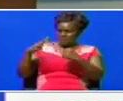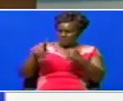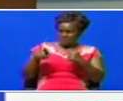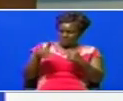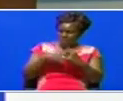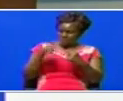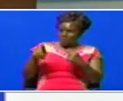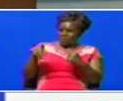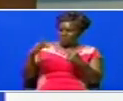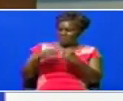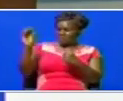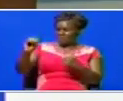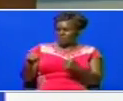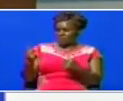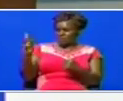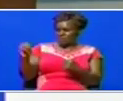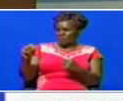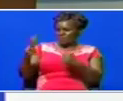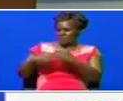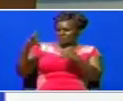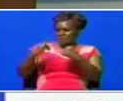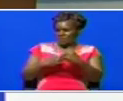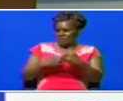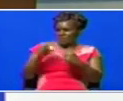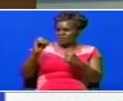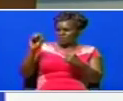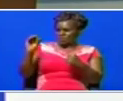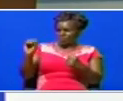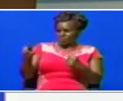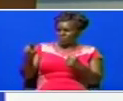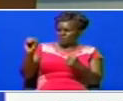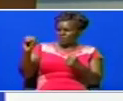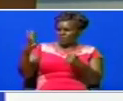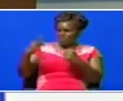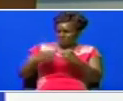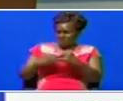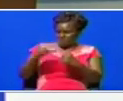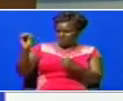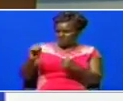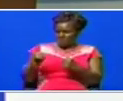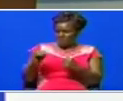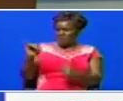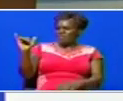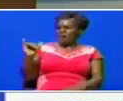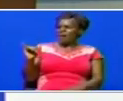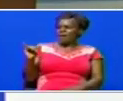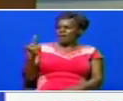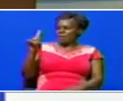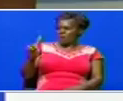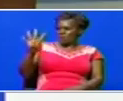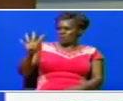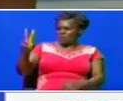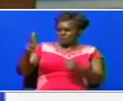94.63%. Michael Maura, 78, 0.05%. Joseph Nyaga,